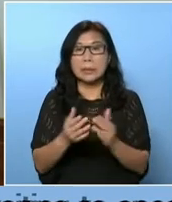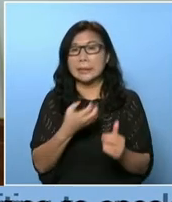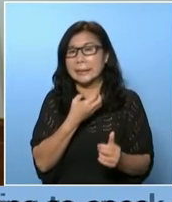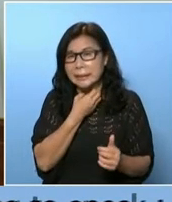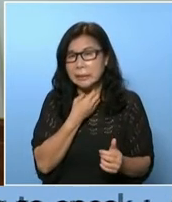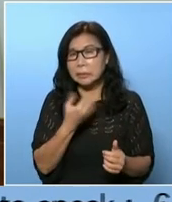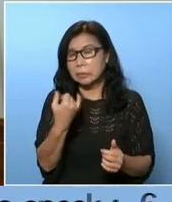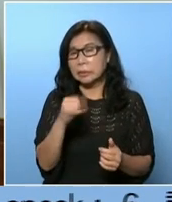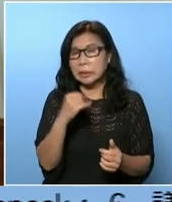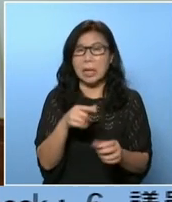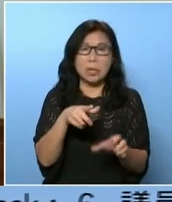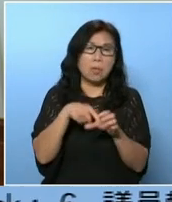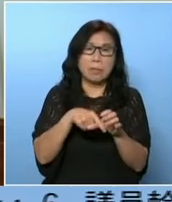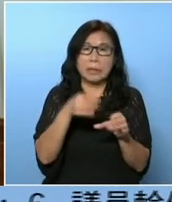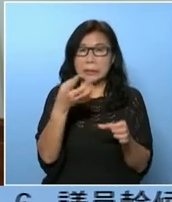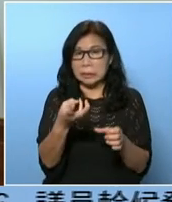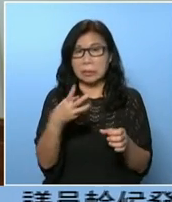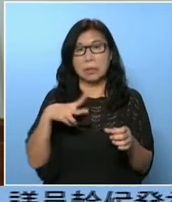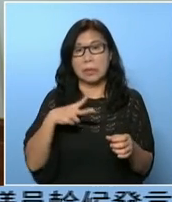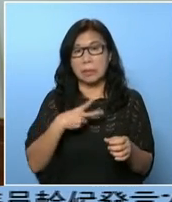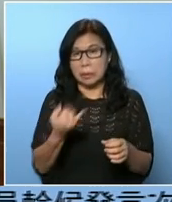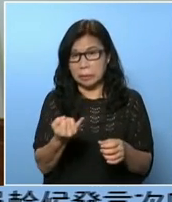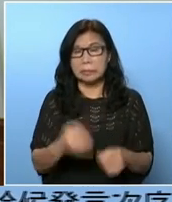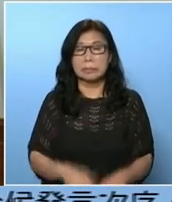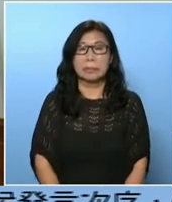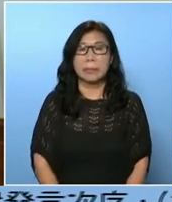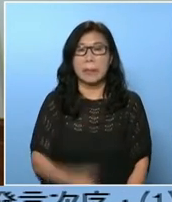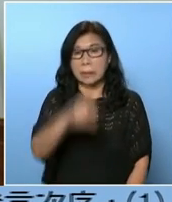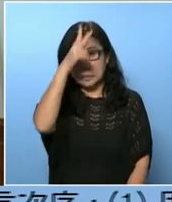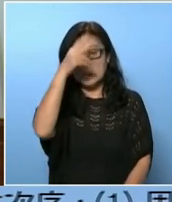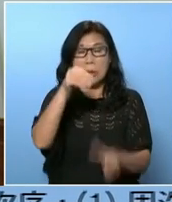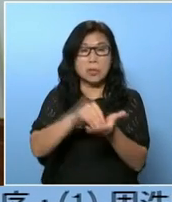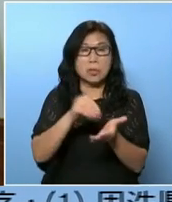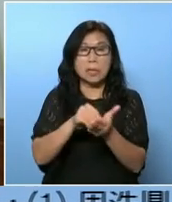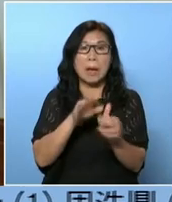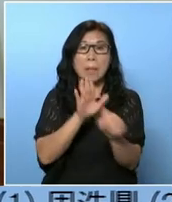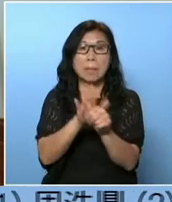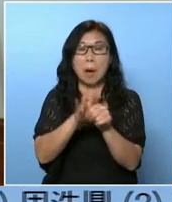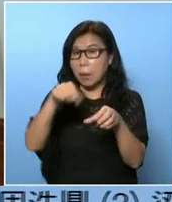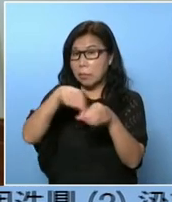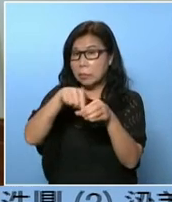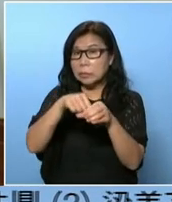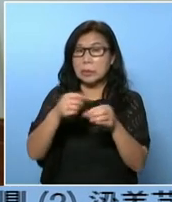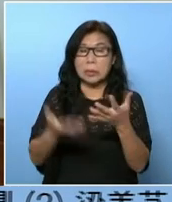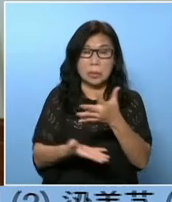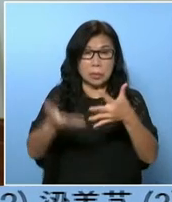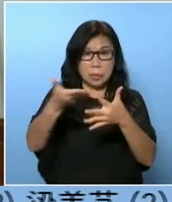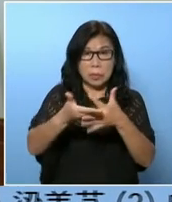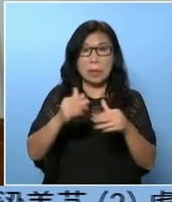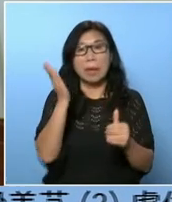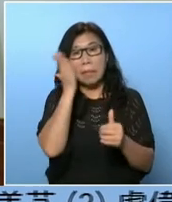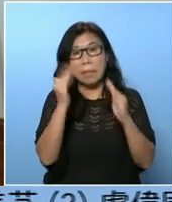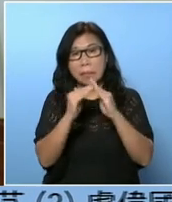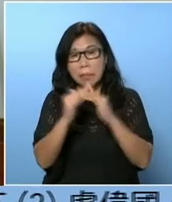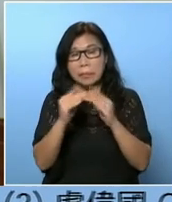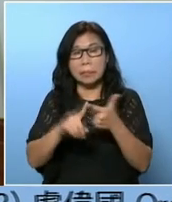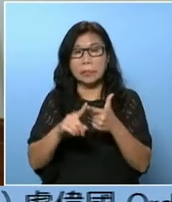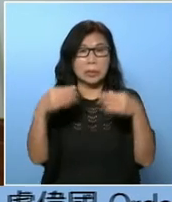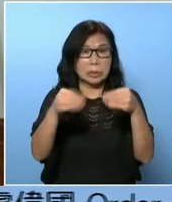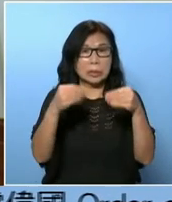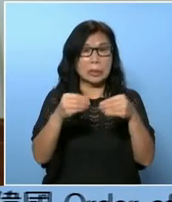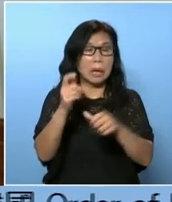襟見肘的情況。政府亦應訂立扶貧目標，例如制定提升住屋以及